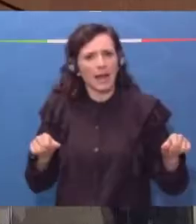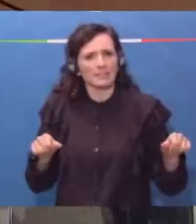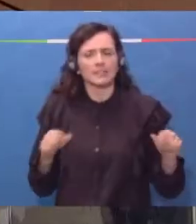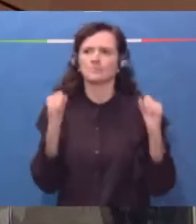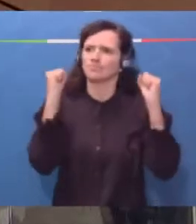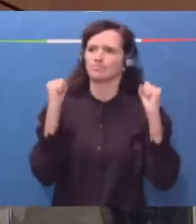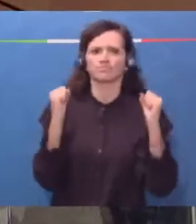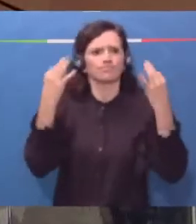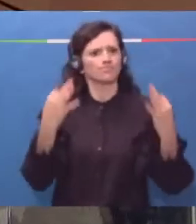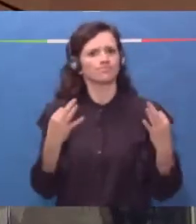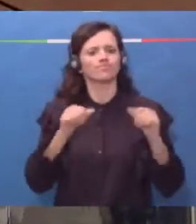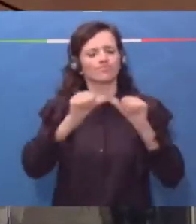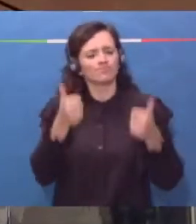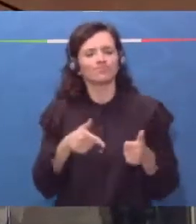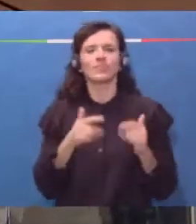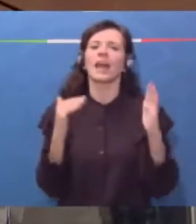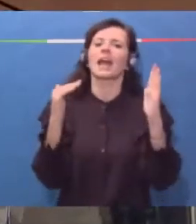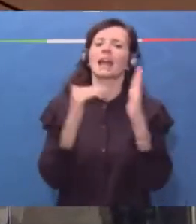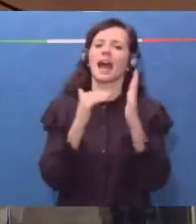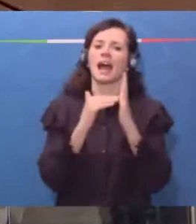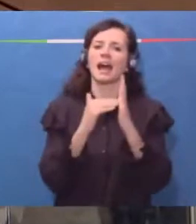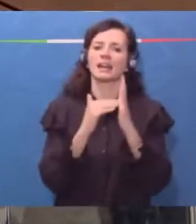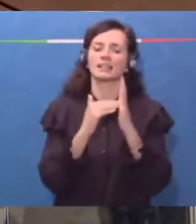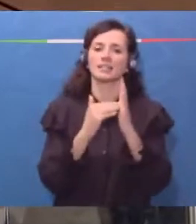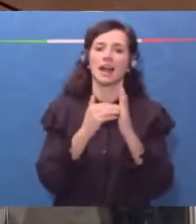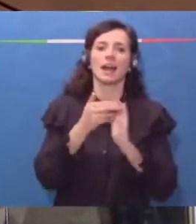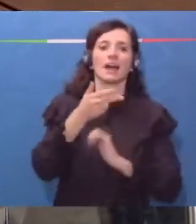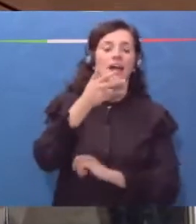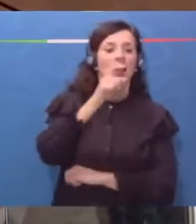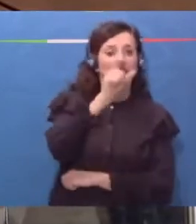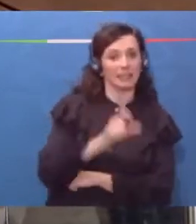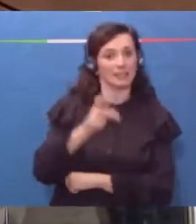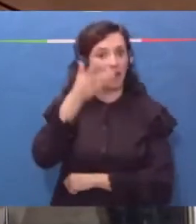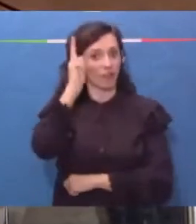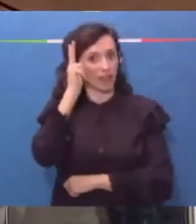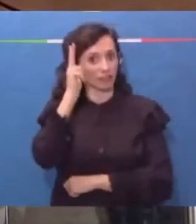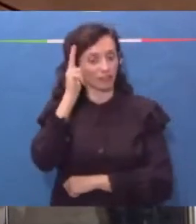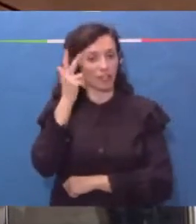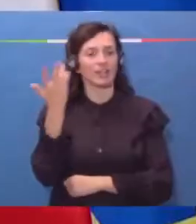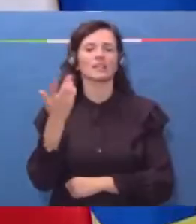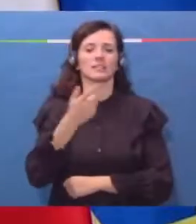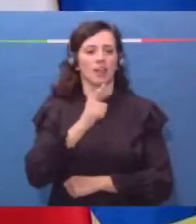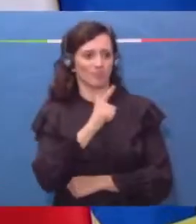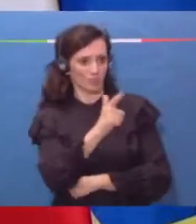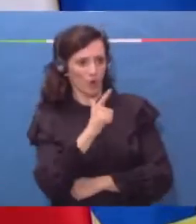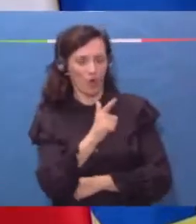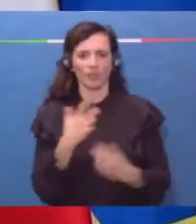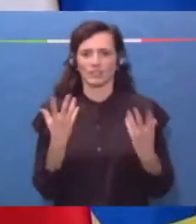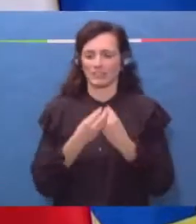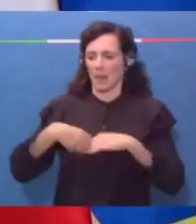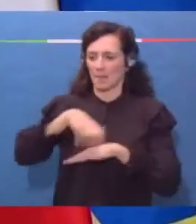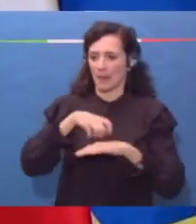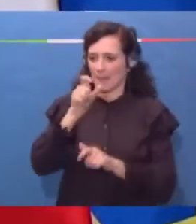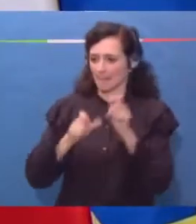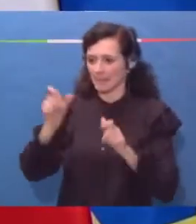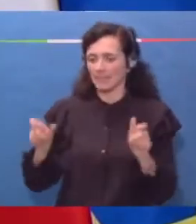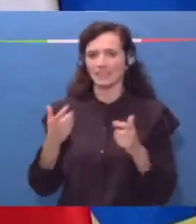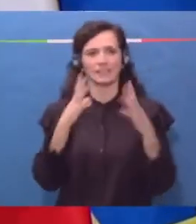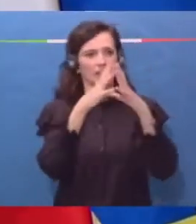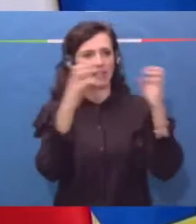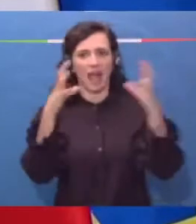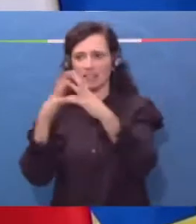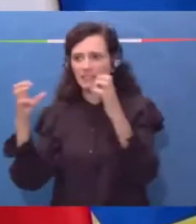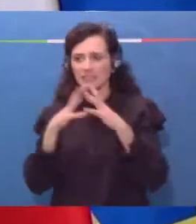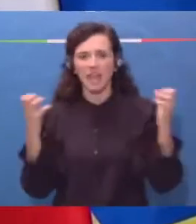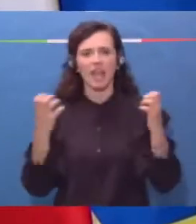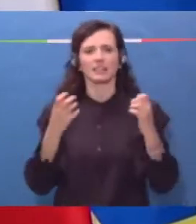casa franco-italiana o italo-francese, in cui noi, i nostri ministri, le nostre aziende, i nostri intellettuali, i